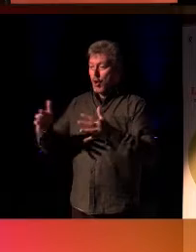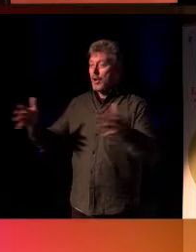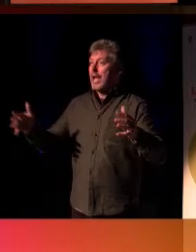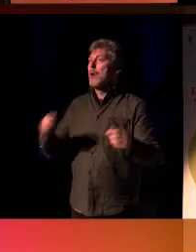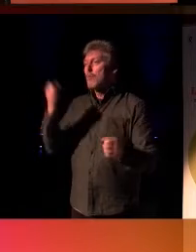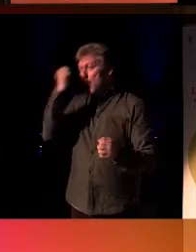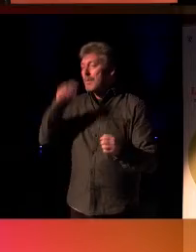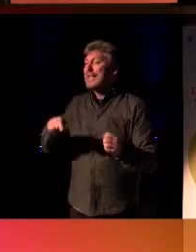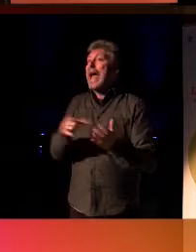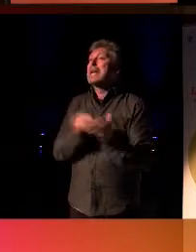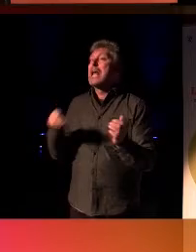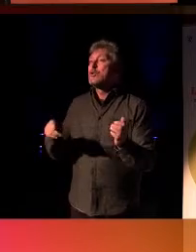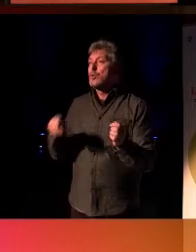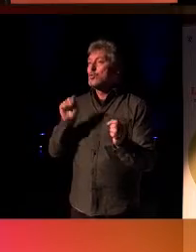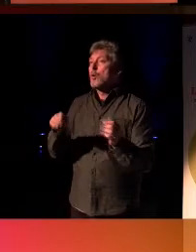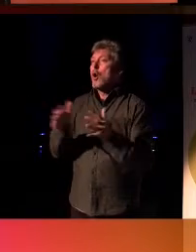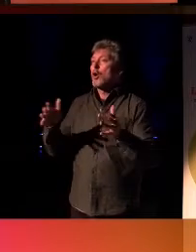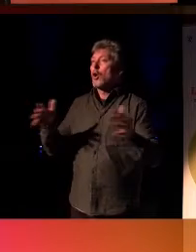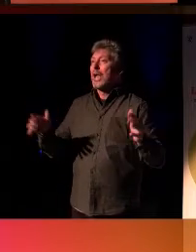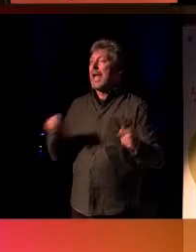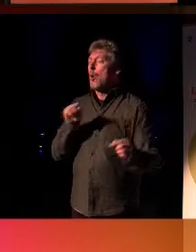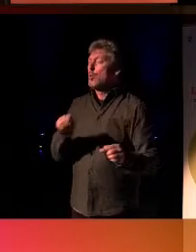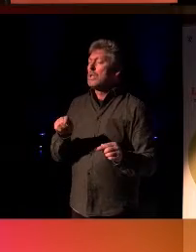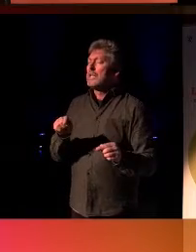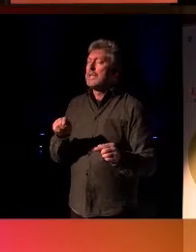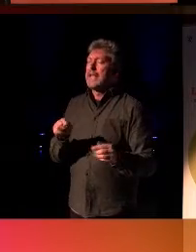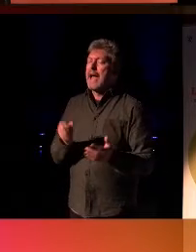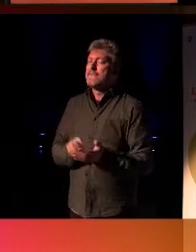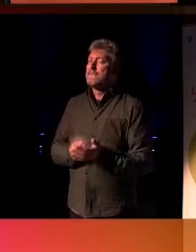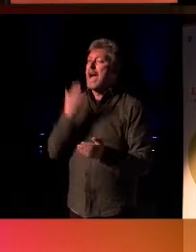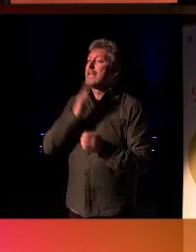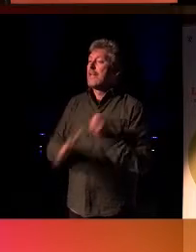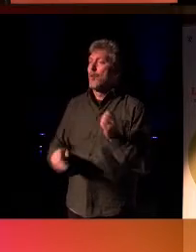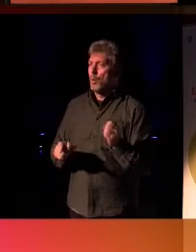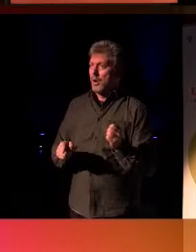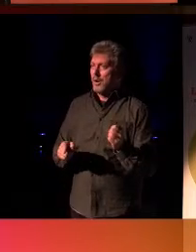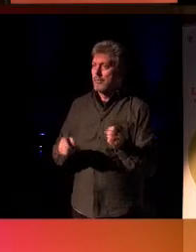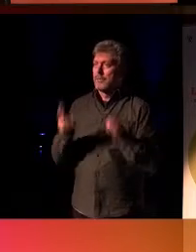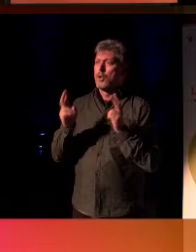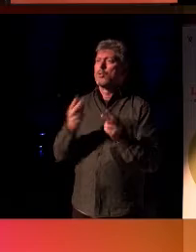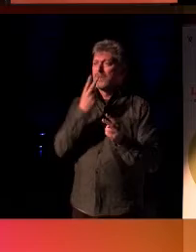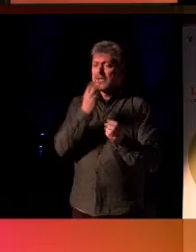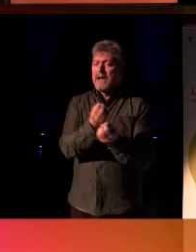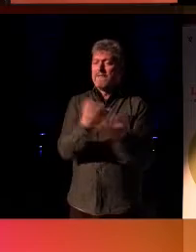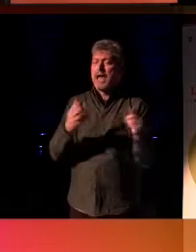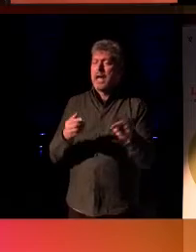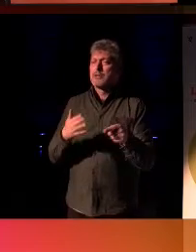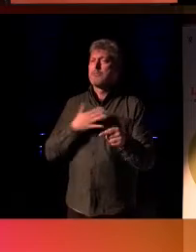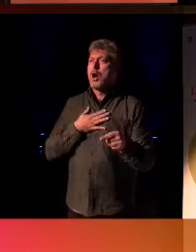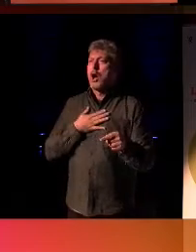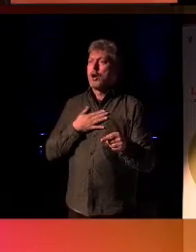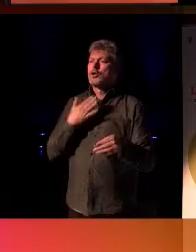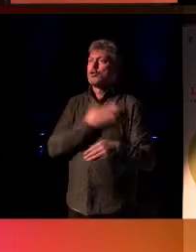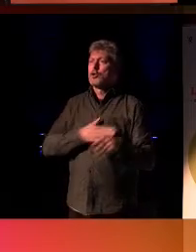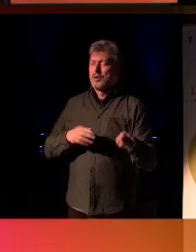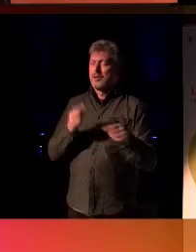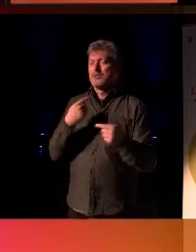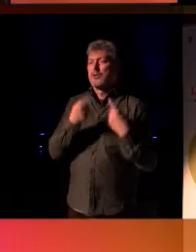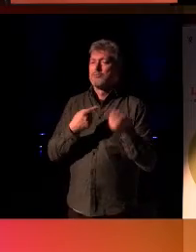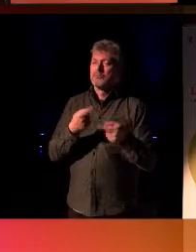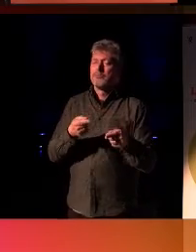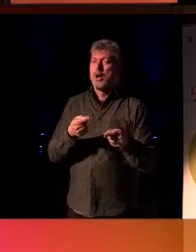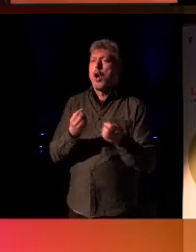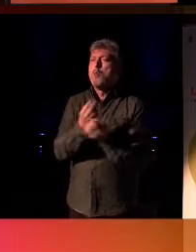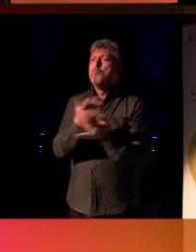vokser. Det er gull verdt. Men vi ser også flere med sykdommer. Såkalt multimorbiditet